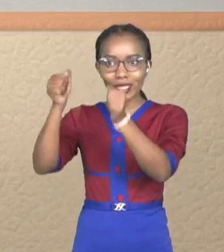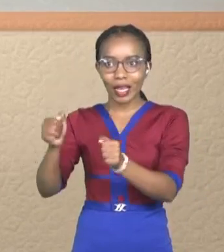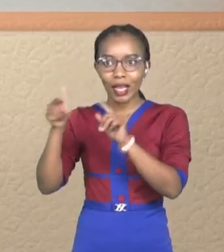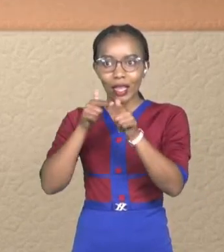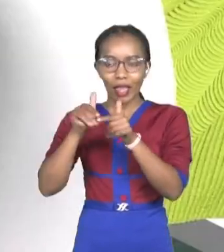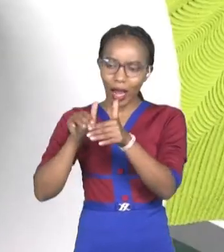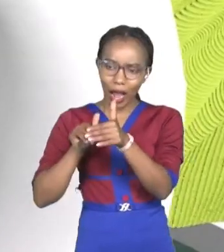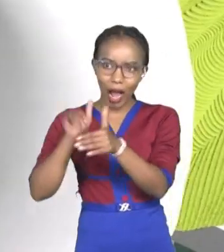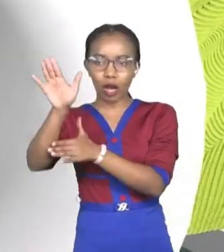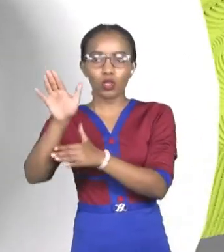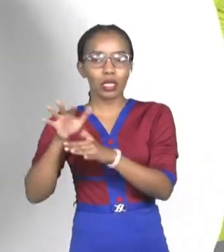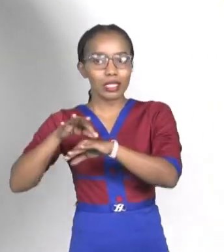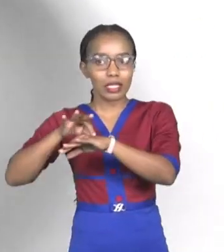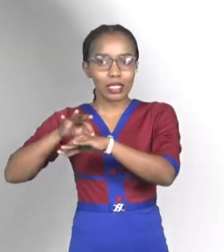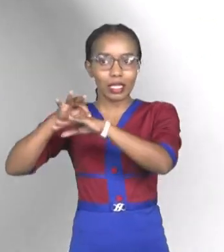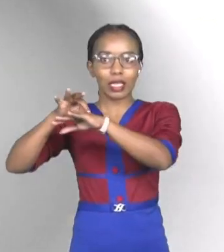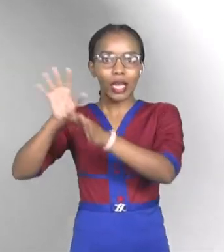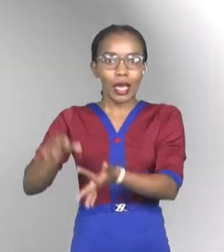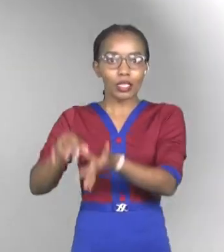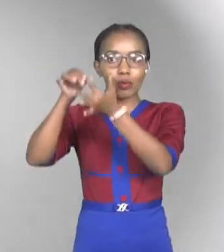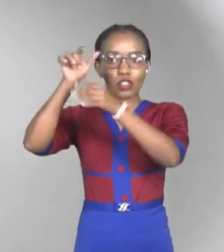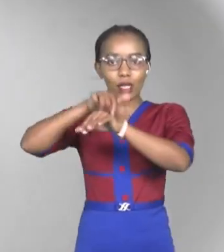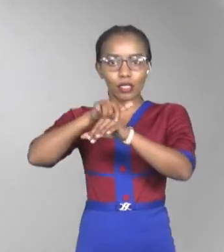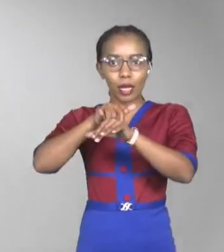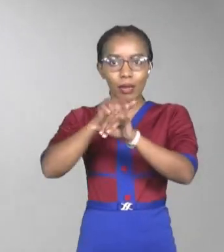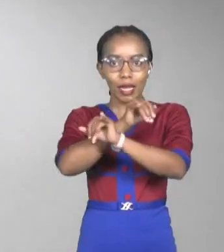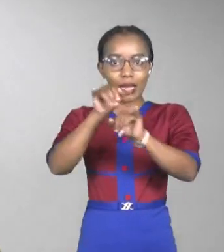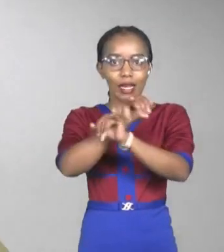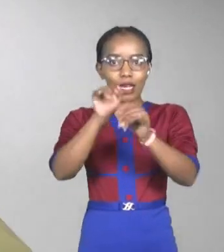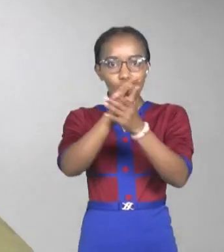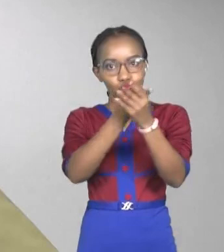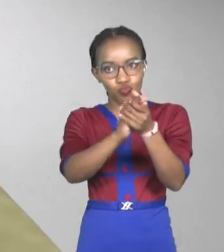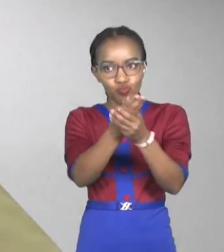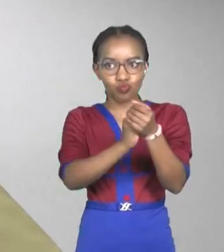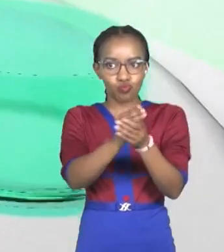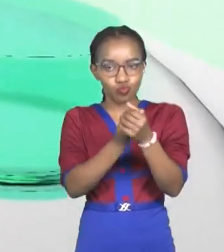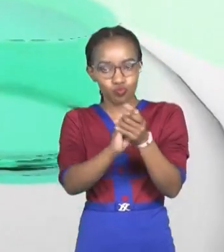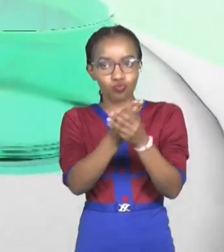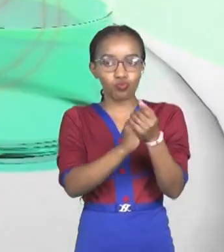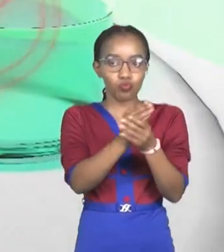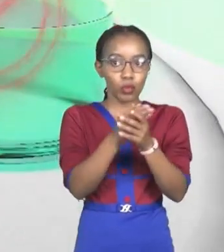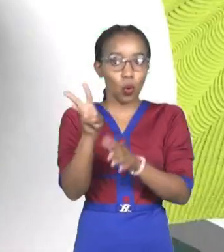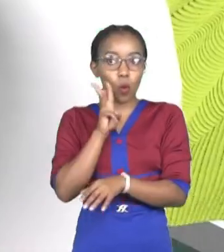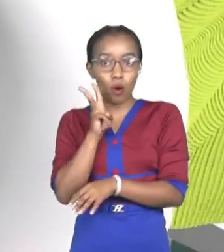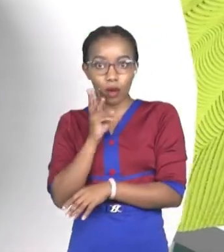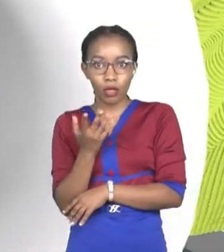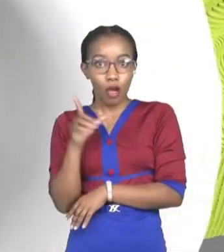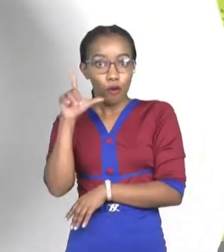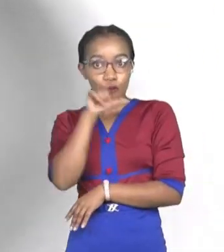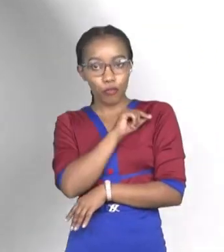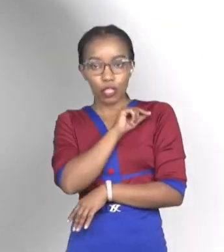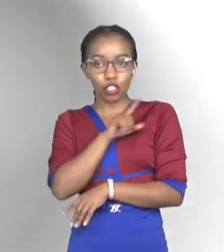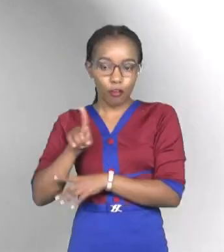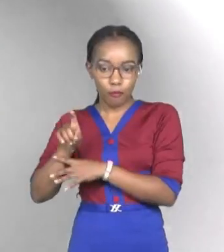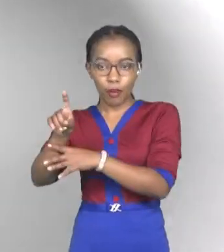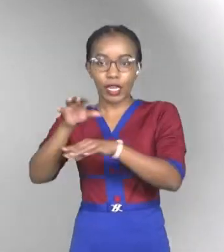kuachilia mbali ngozi, hususan mikono inaposuguliwa na kurinwa kwa maji. Ili kumaliza virusi kwenye ngozi,